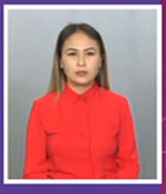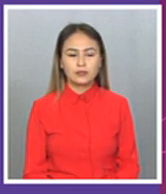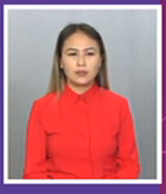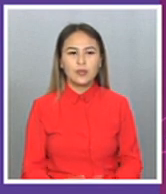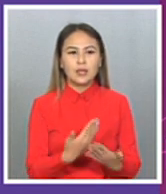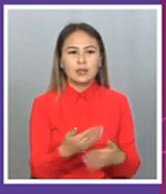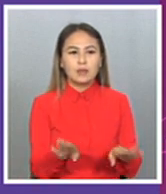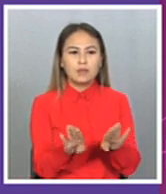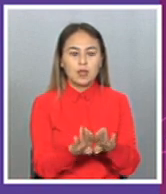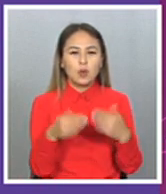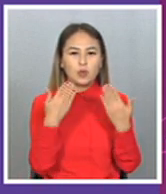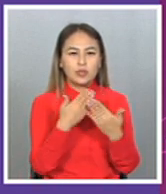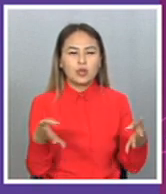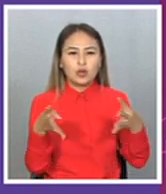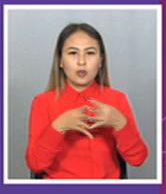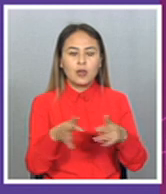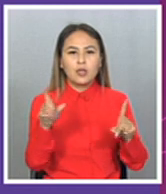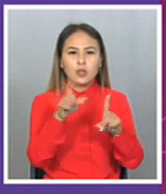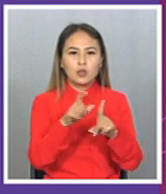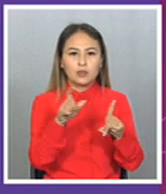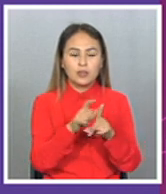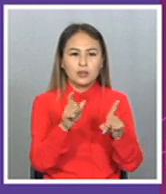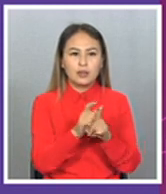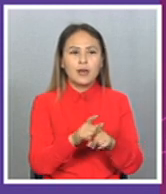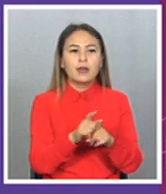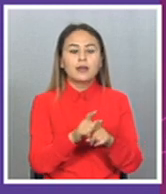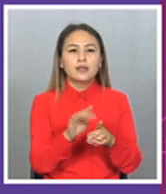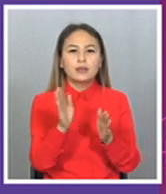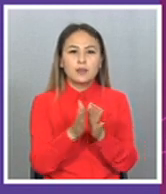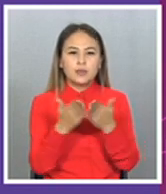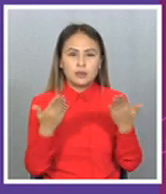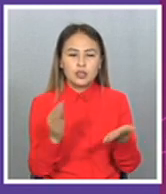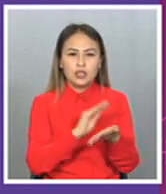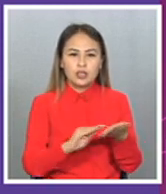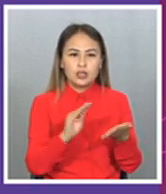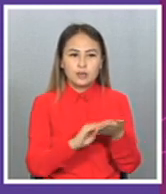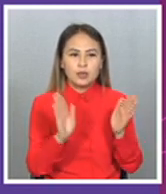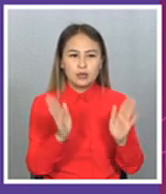Енді балалар, осы құрмала сөйлемдерді дәптерімізге жазып аламыз.